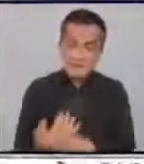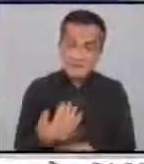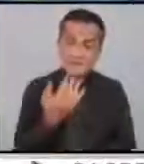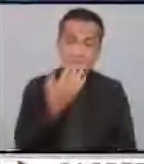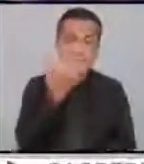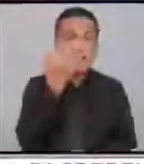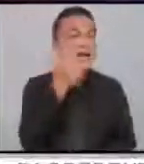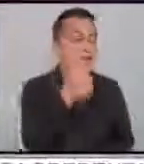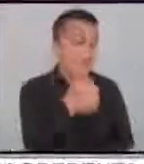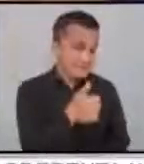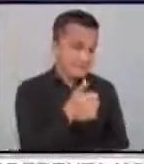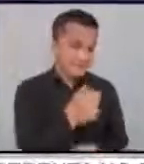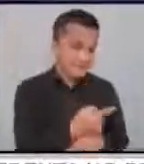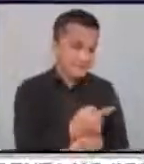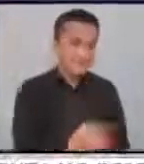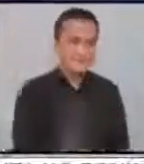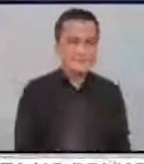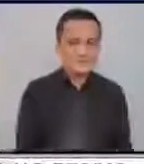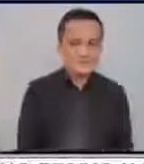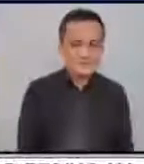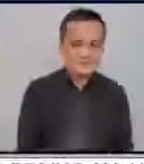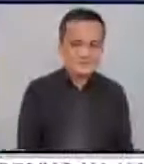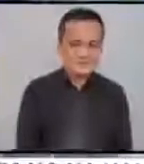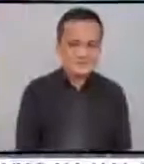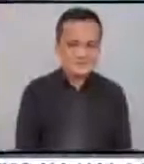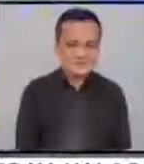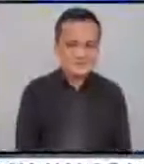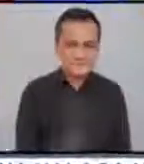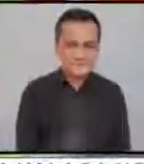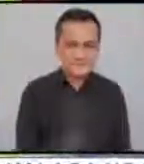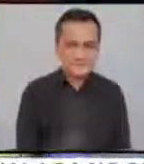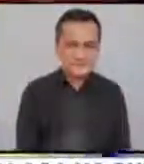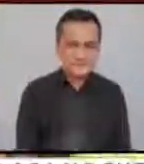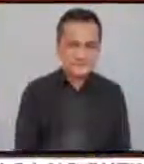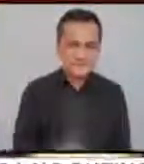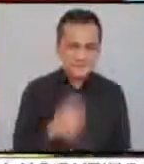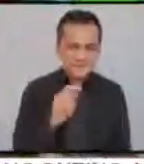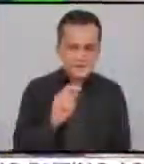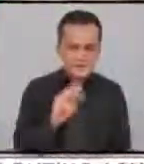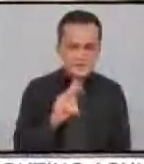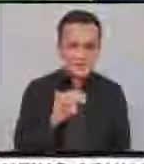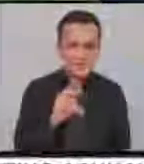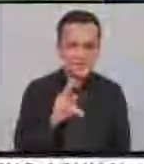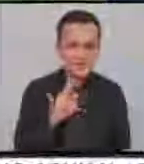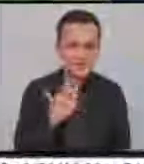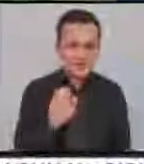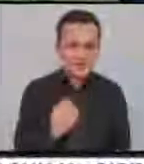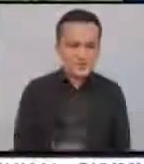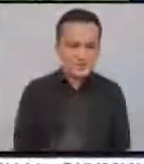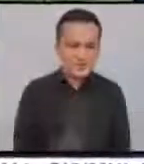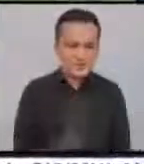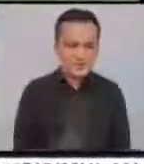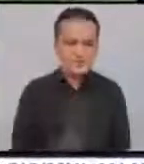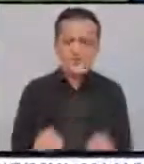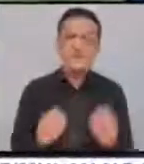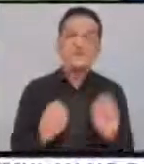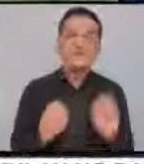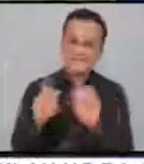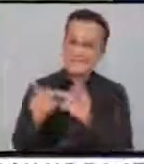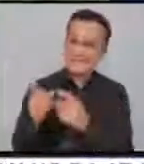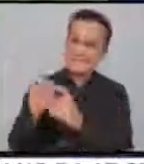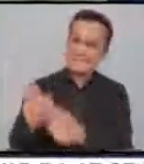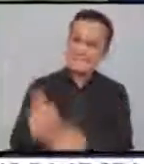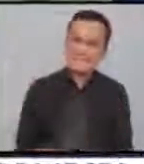naman. Oo, ito pwede pang kumburuhu. Sige po, Christmas gift ko na sa inyo lahat. Grabe, akala